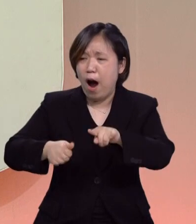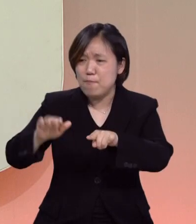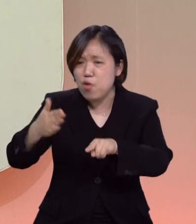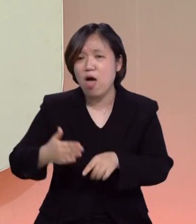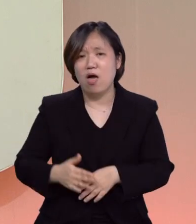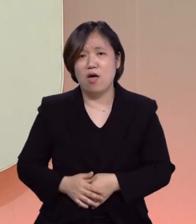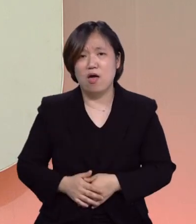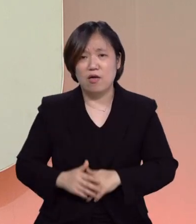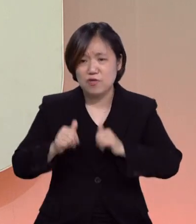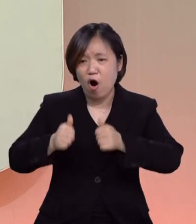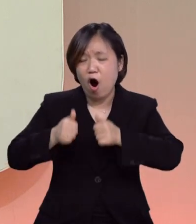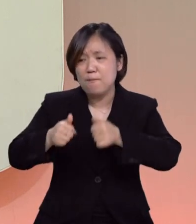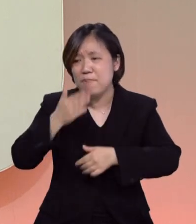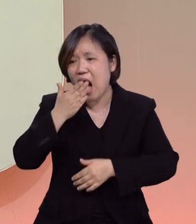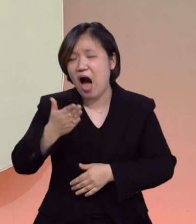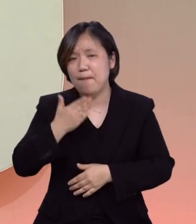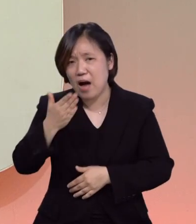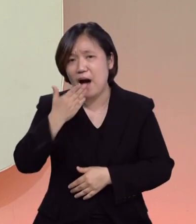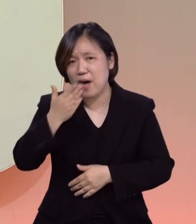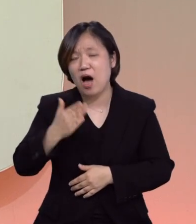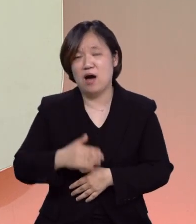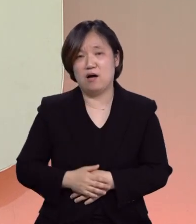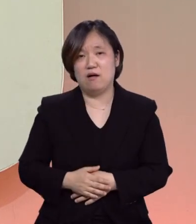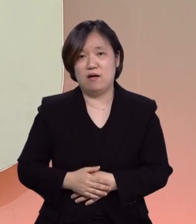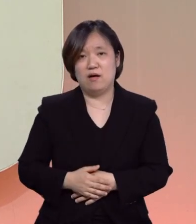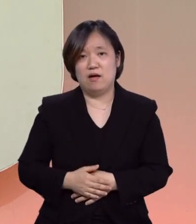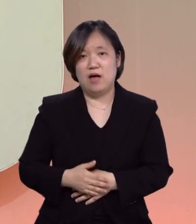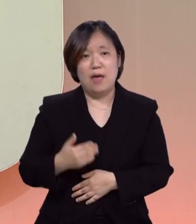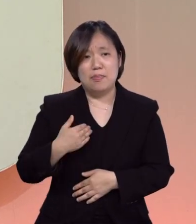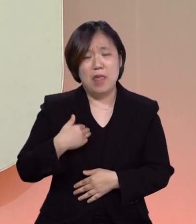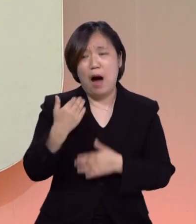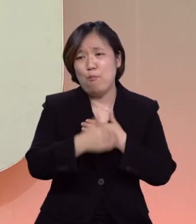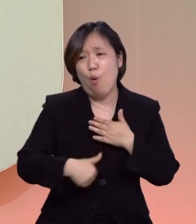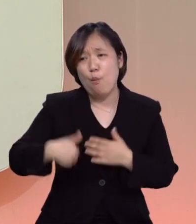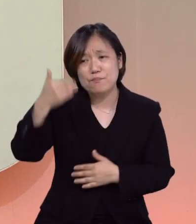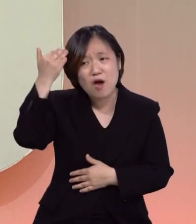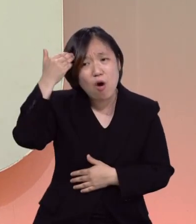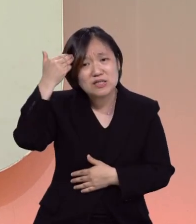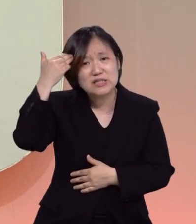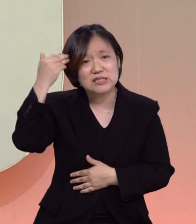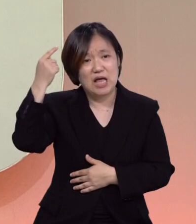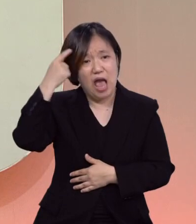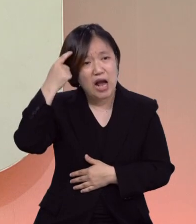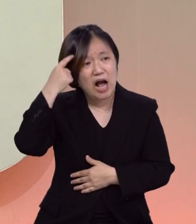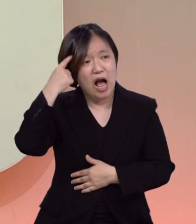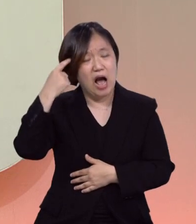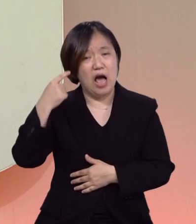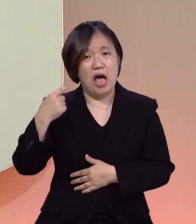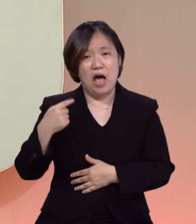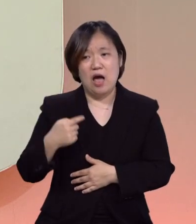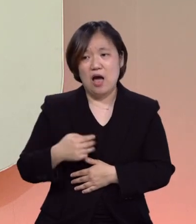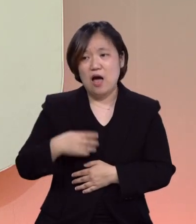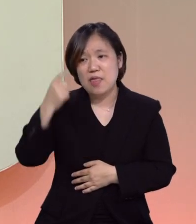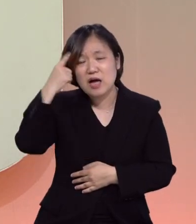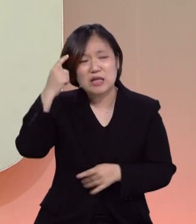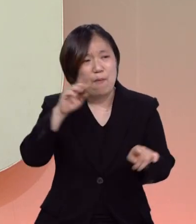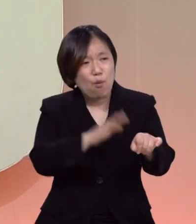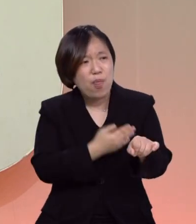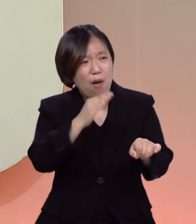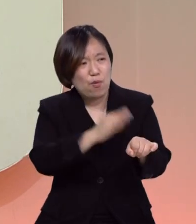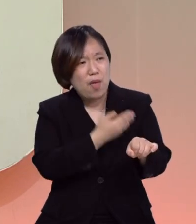내 몸뚱아리의 주인은 내 정신인데이 정신이요 마음이 몸뚱아리에 속고 있었구나